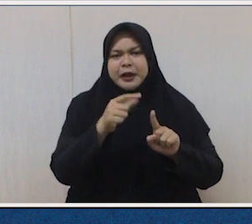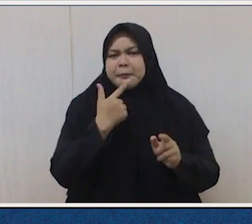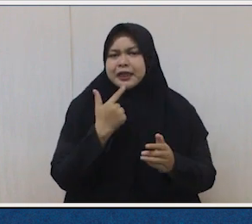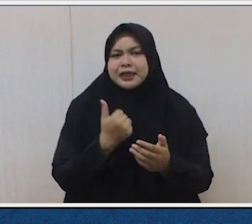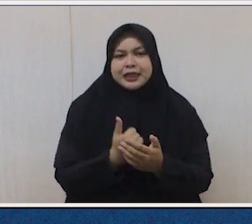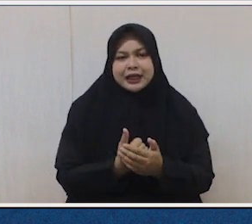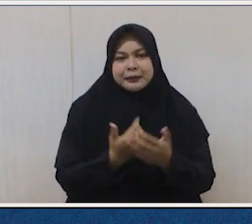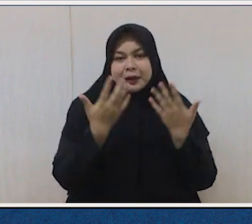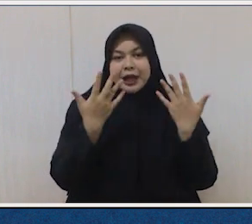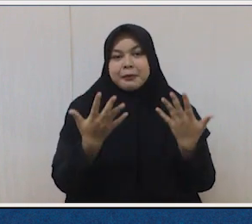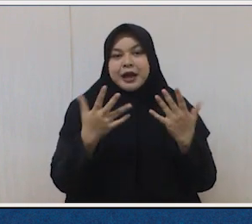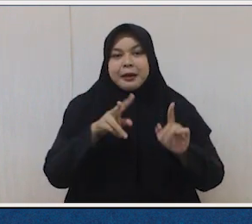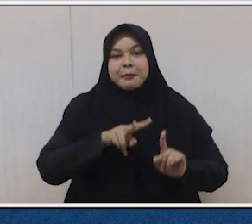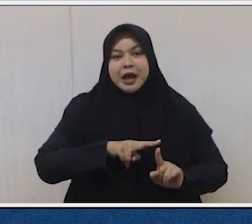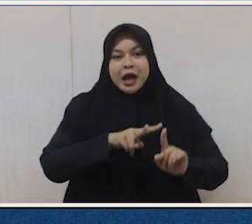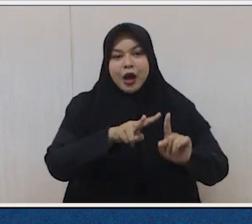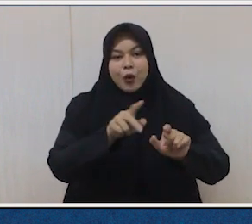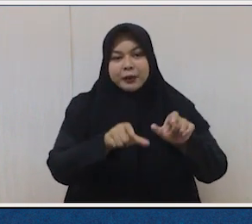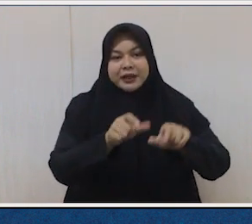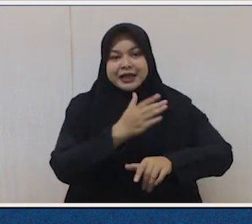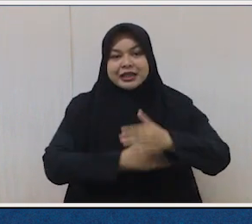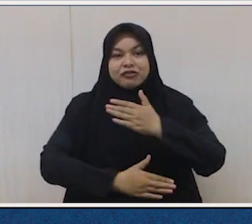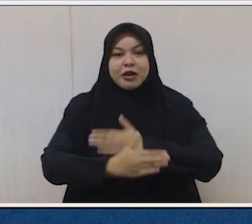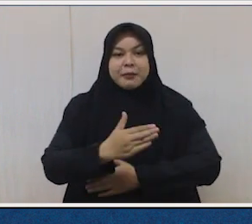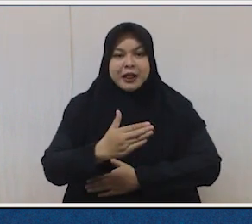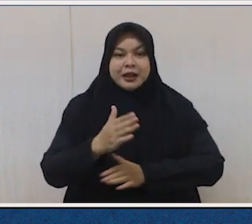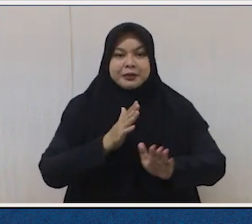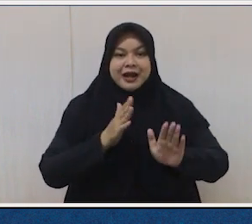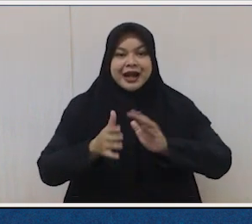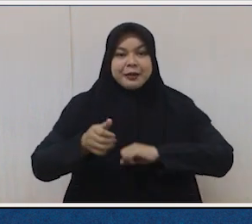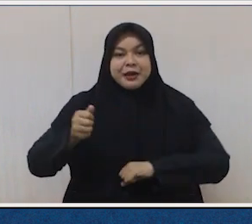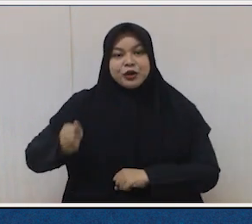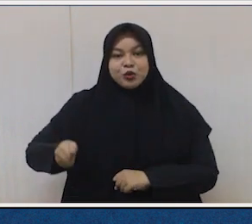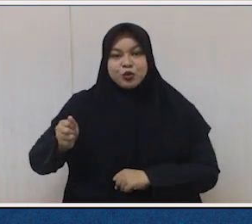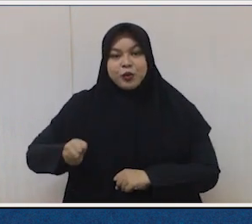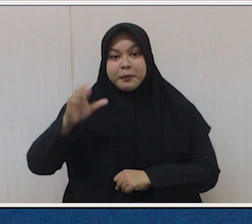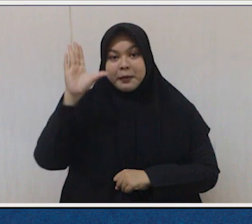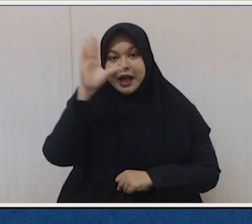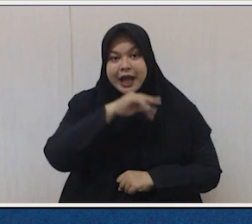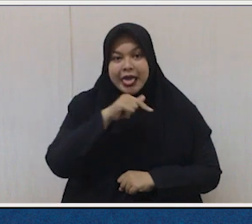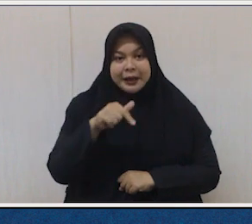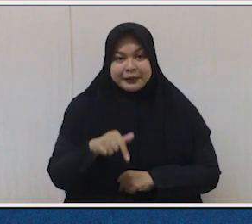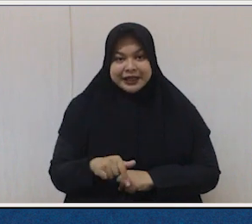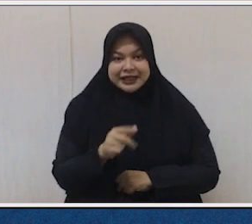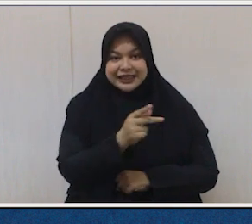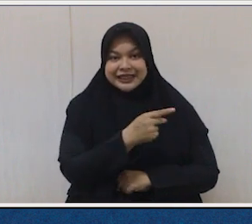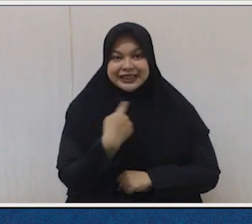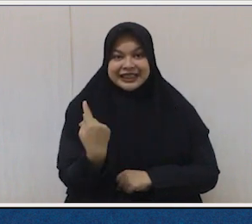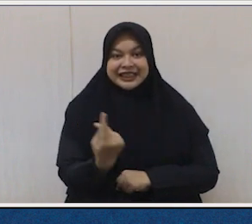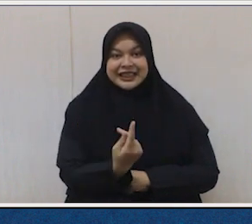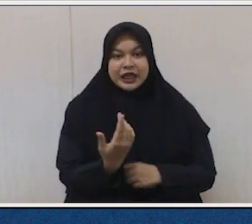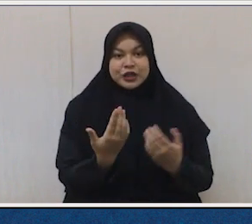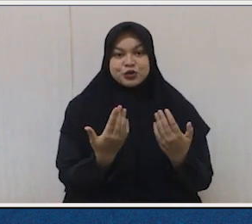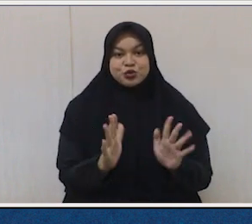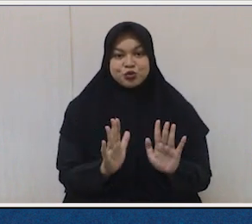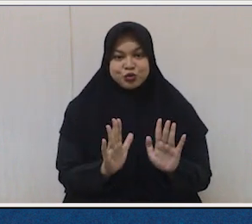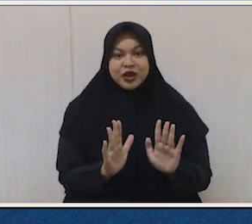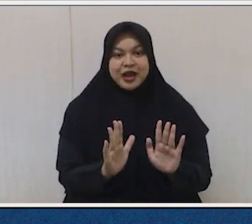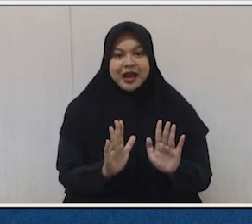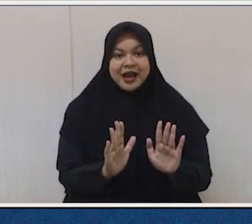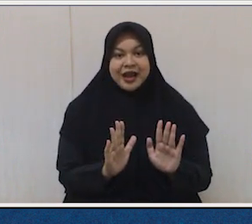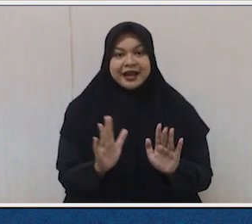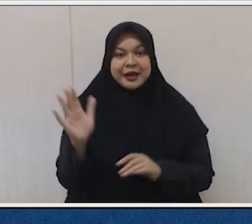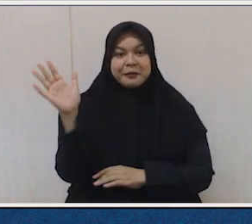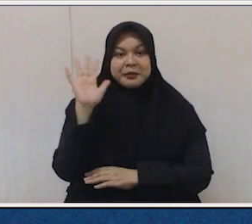dibel berhadapan hukum kemudian bisa diproses nah malam ini pada hari ini kita sudah kedatangan